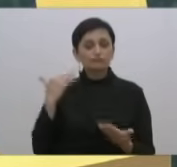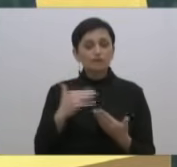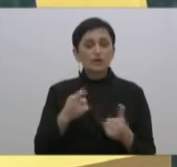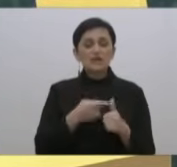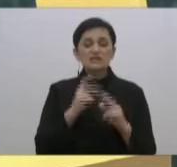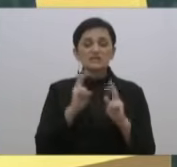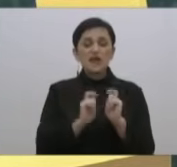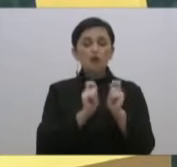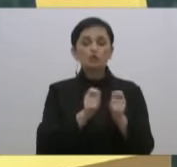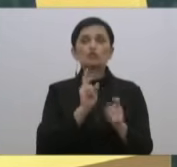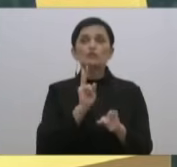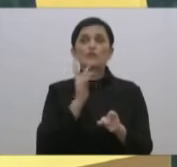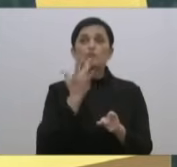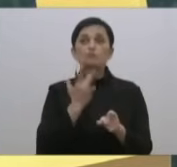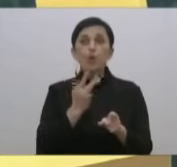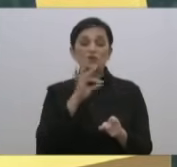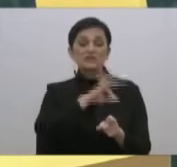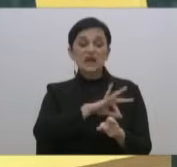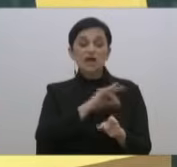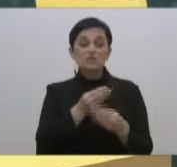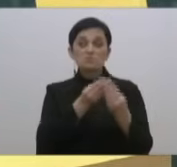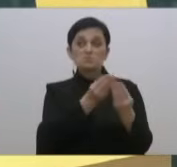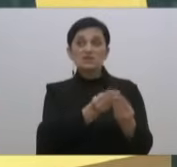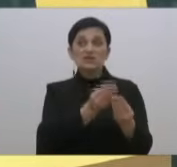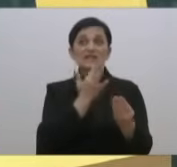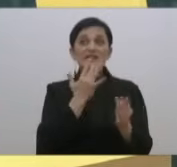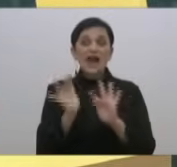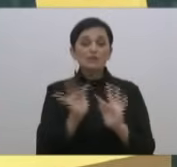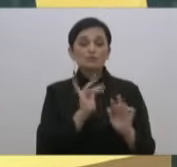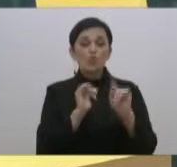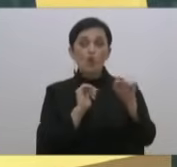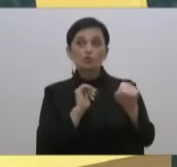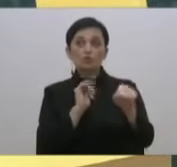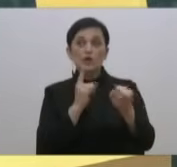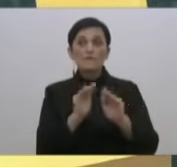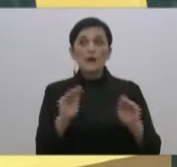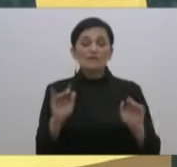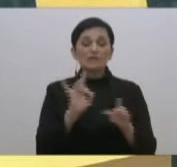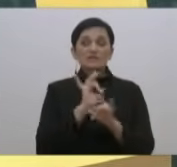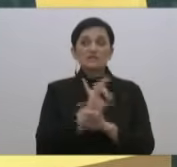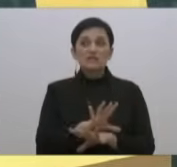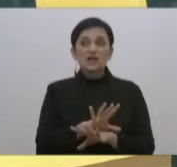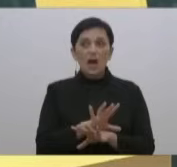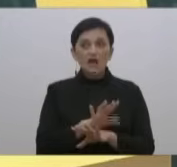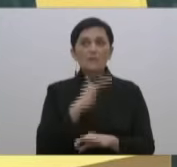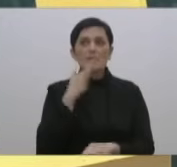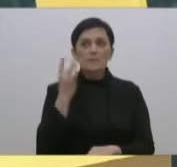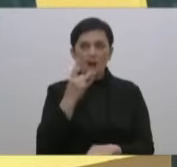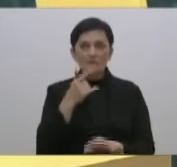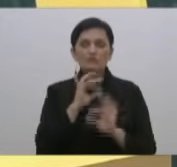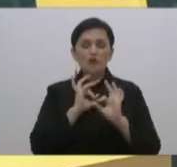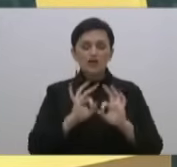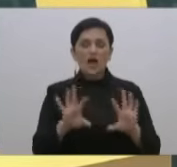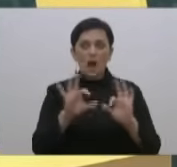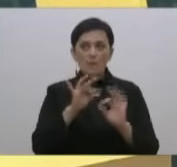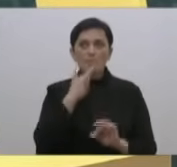სტატუსს აძლევენ მას, ვინც პოლიტიკურ სარგებელს მიიტადა ნაციონალურ მოძრაობაში. ბავშვთა სიღარიბე, რაზეც არაერთხელ ამიხსნია